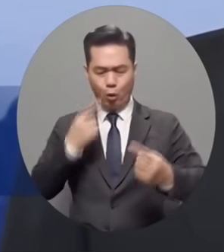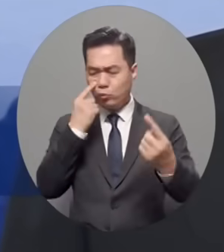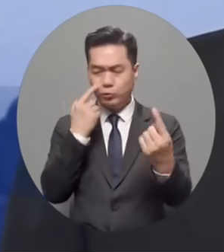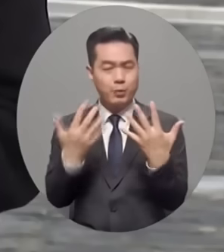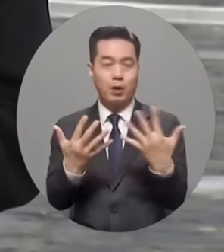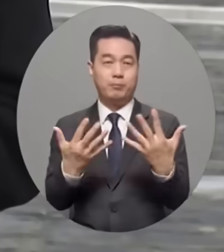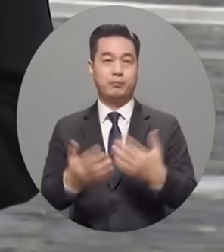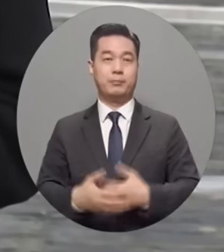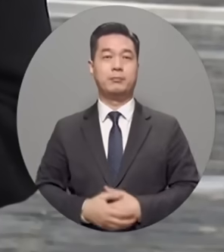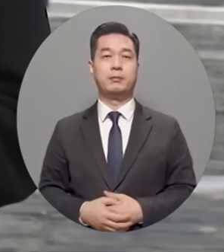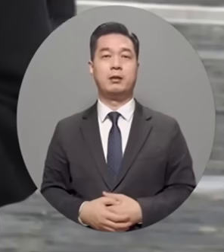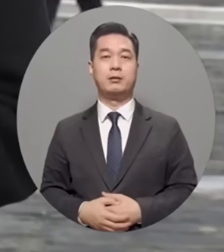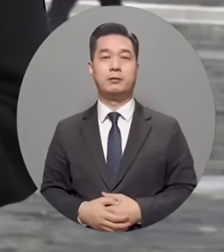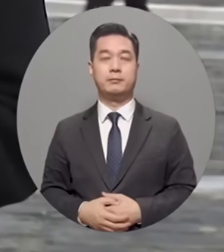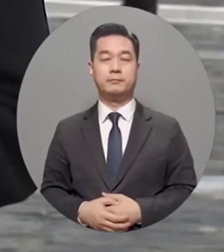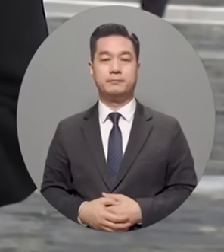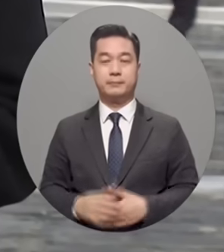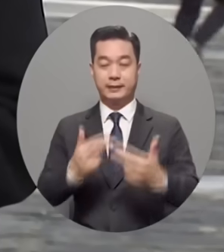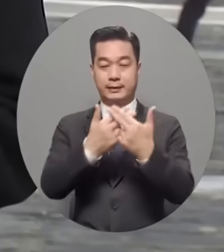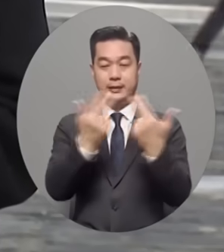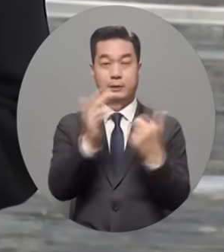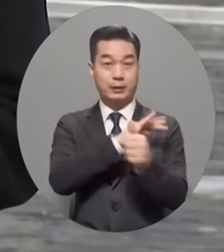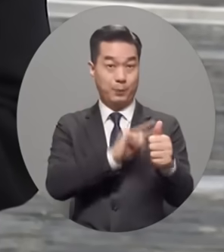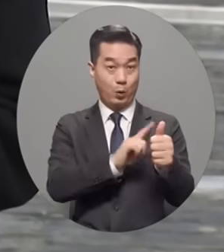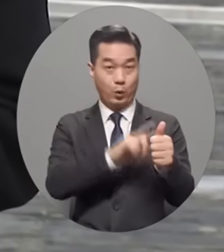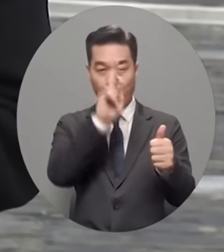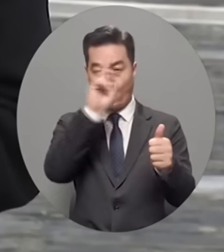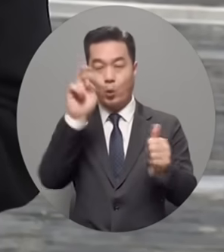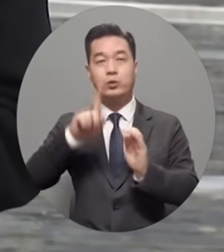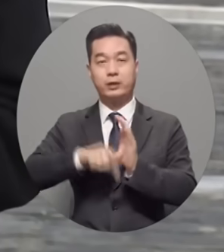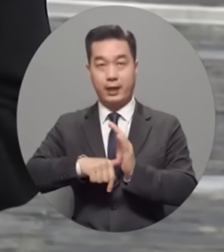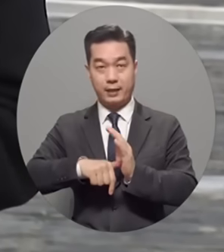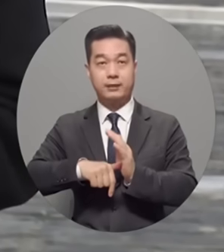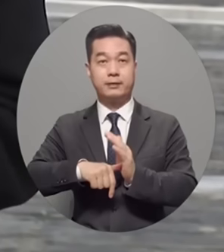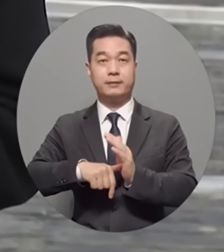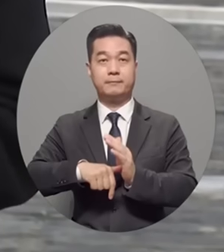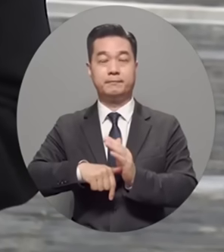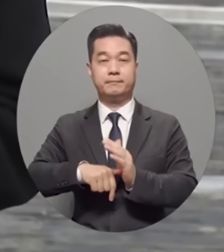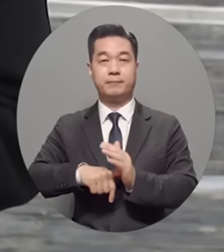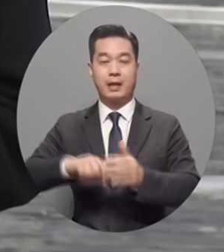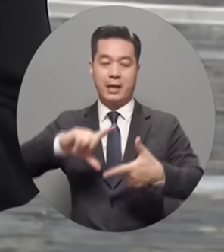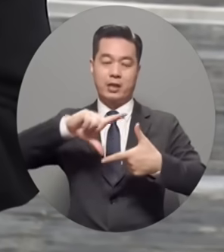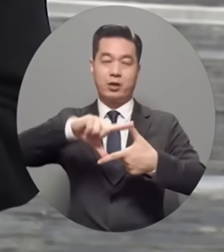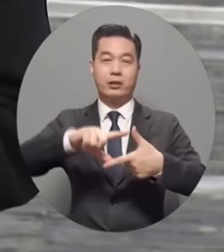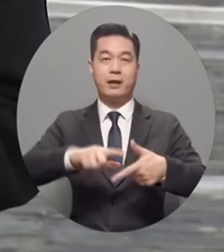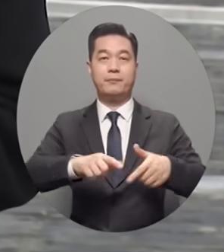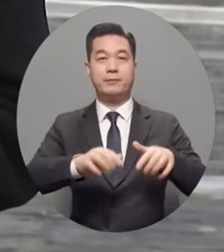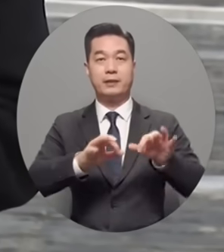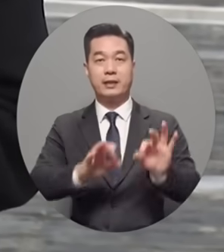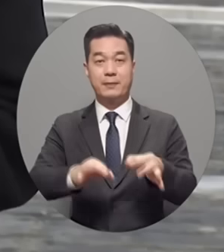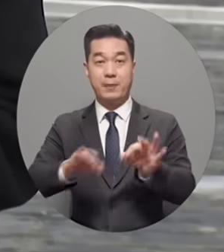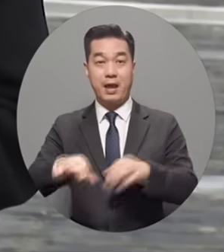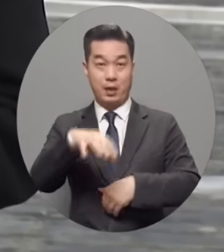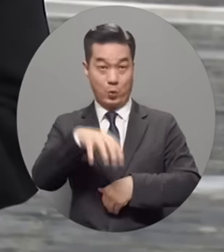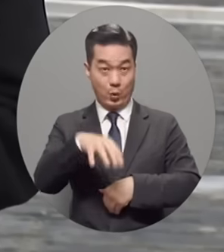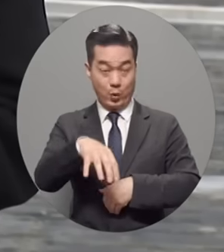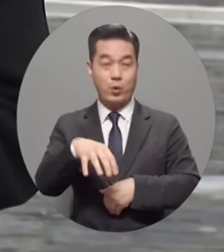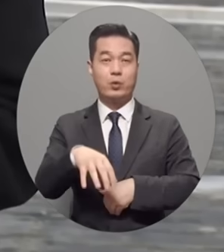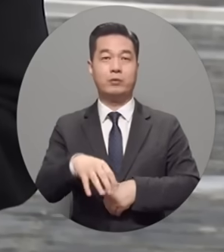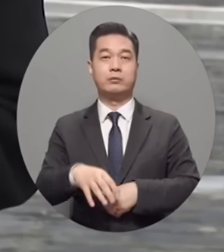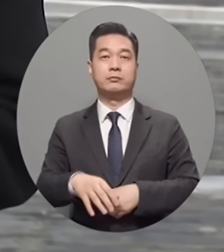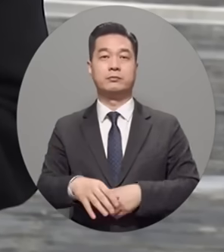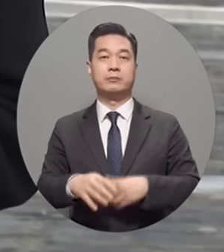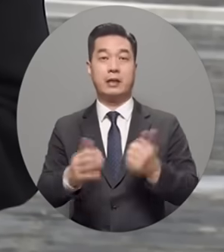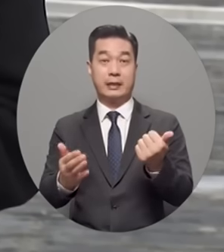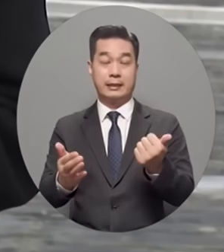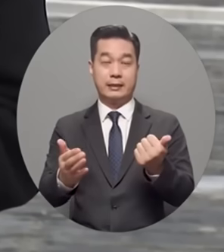것입니다. 이재명 대표는 오후엔 이곳 경남 김해 봉하마을을 찾아 고 노무현 전 대통령의 묘역에 참배하고 권양숙